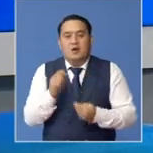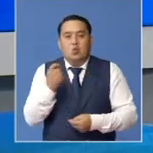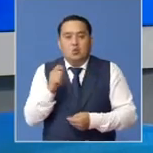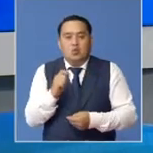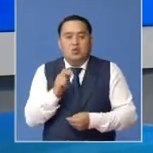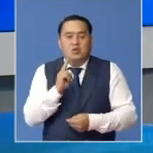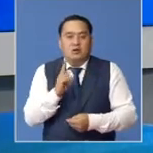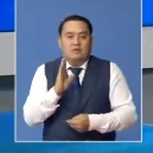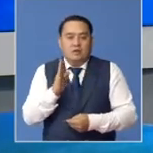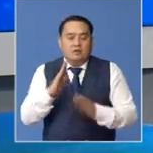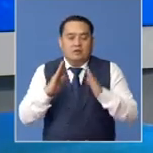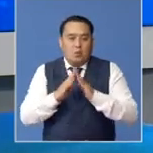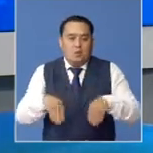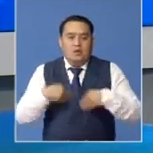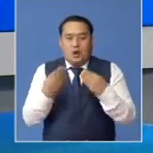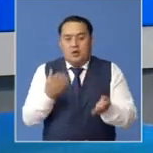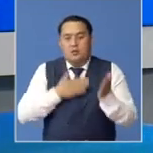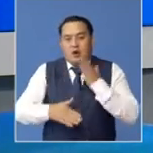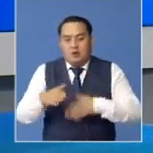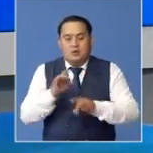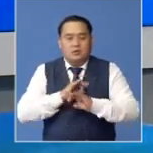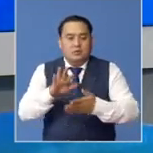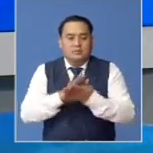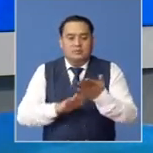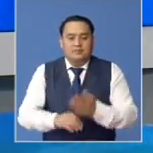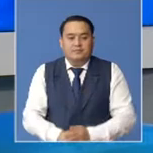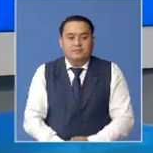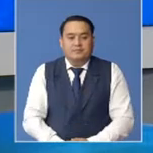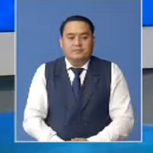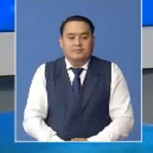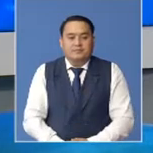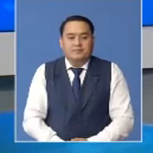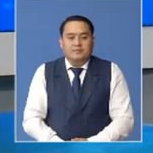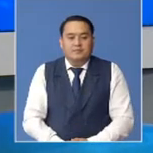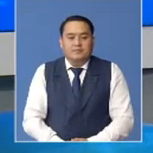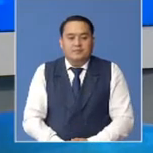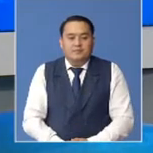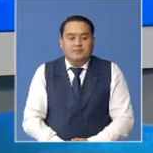ключи от собственного дома. Радость горожан разделила и наша съемочная группа.